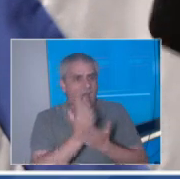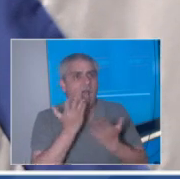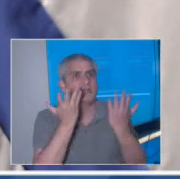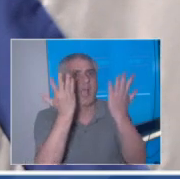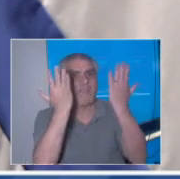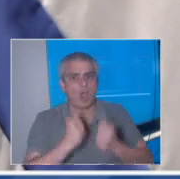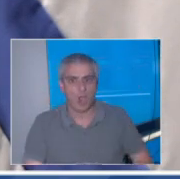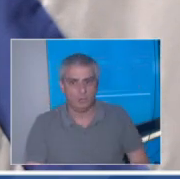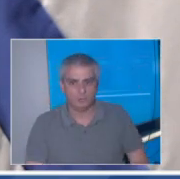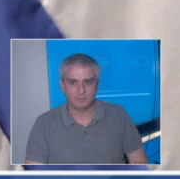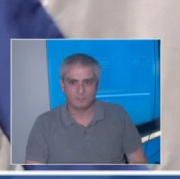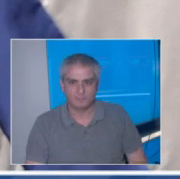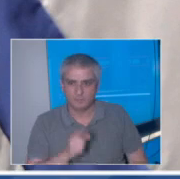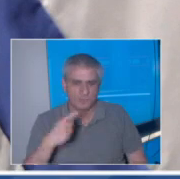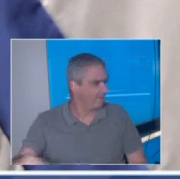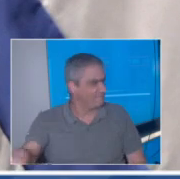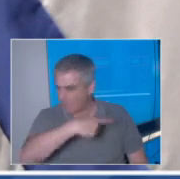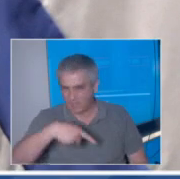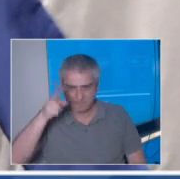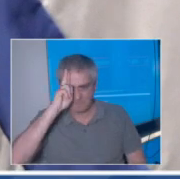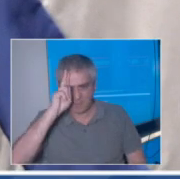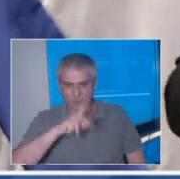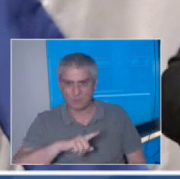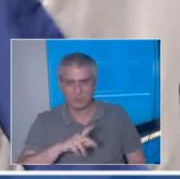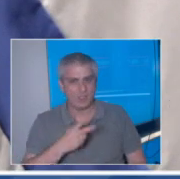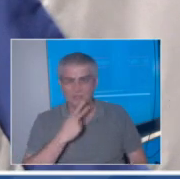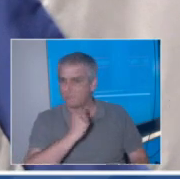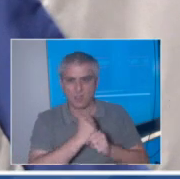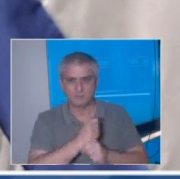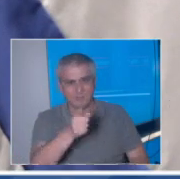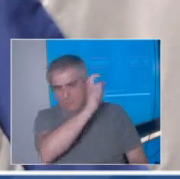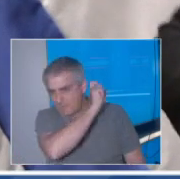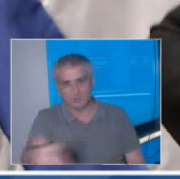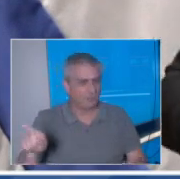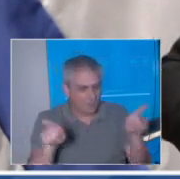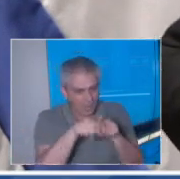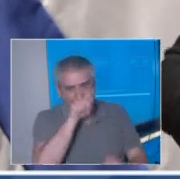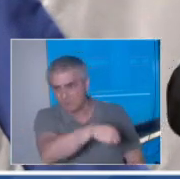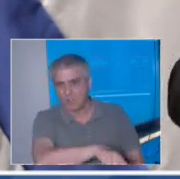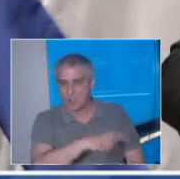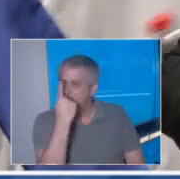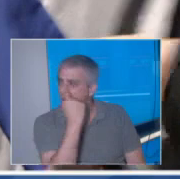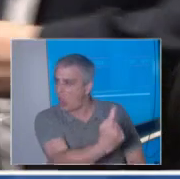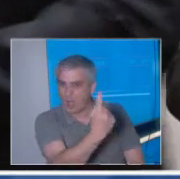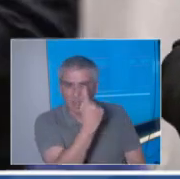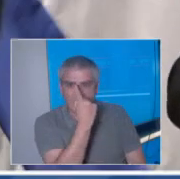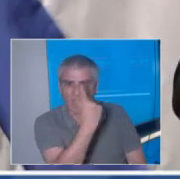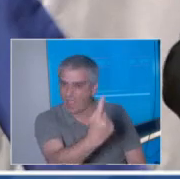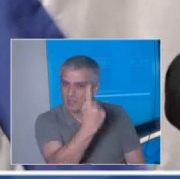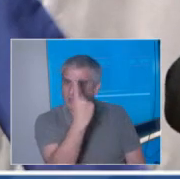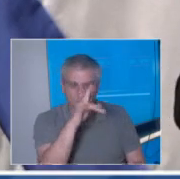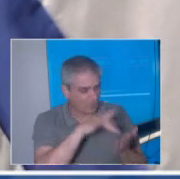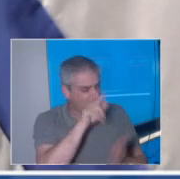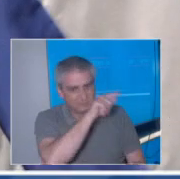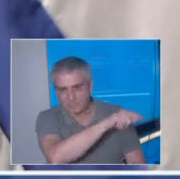מגיע? ואתם הליכוד נותנים לו לעשות את זה, אתם אשמים כמו כל אחד ואחד